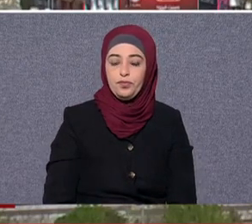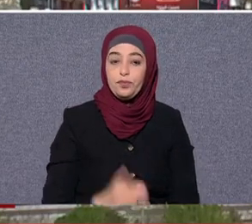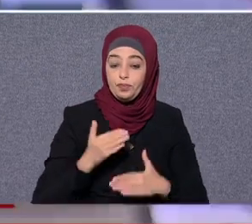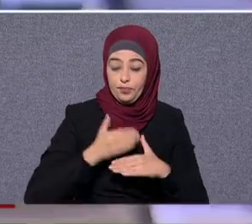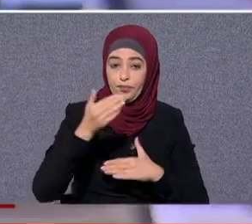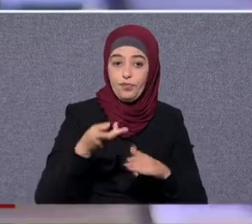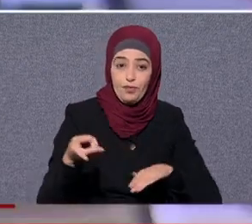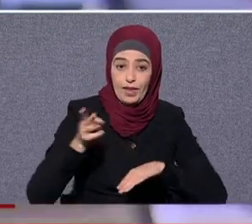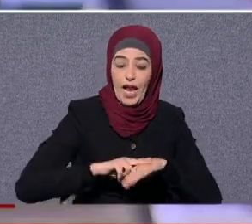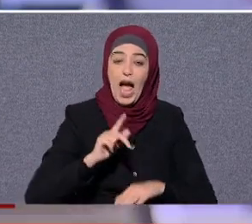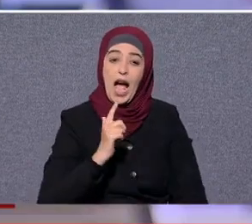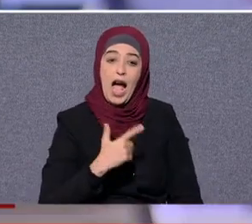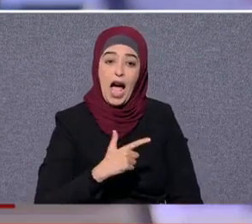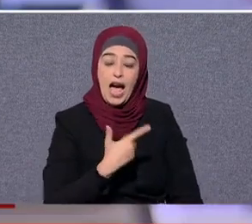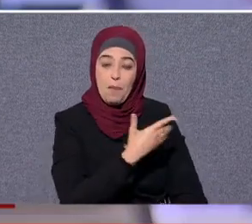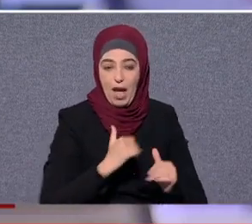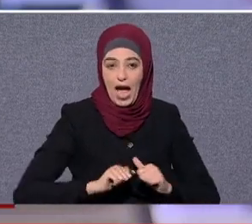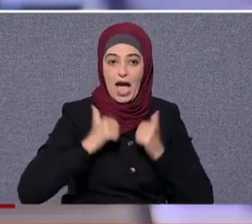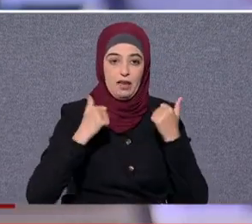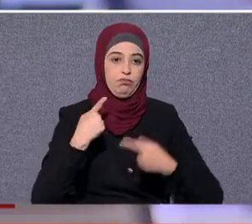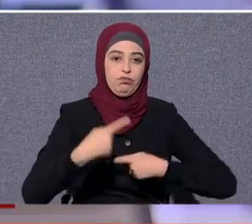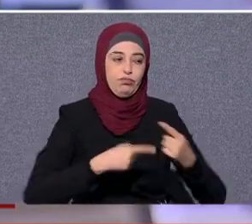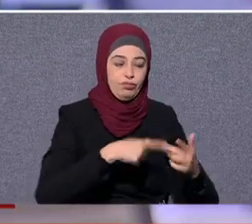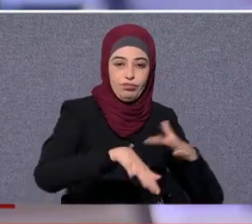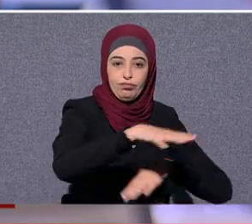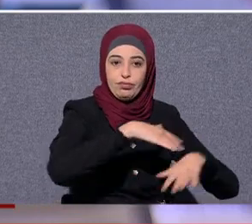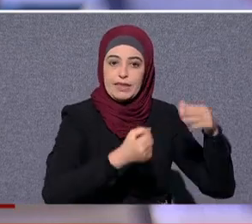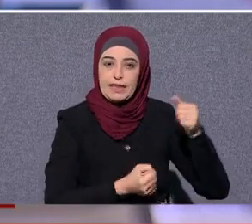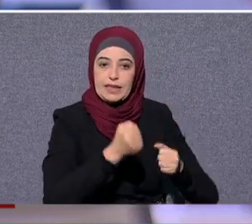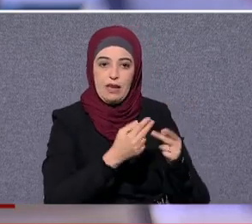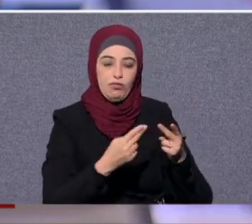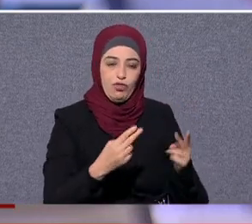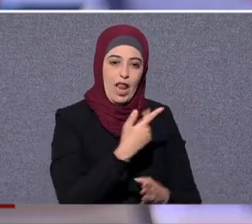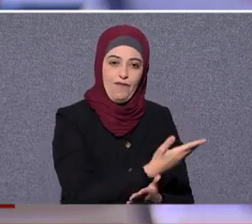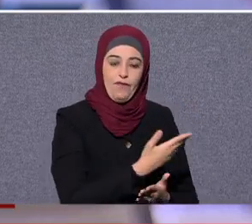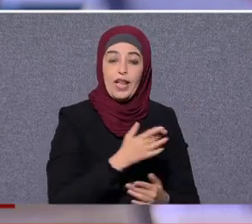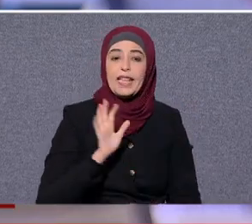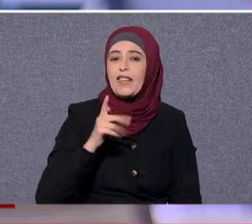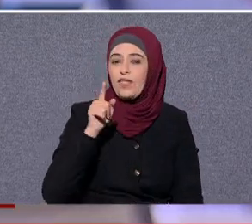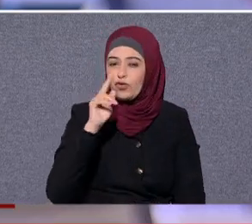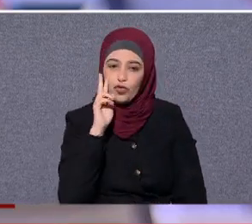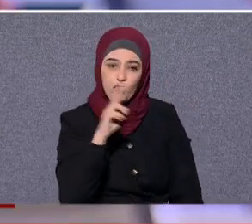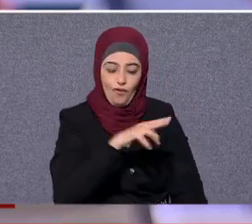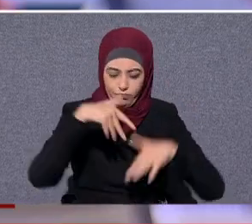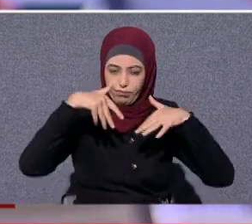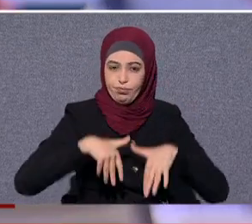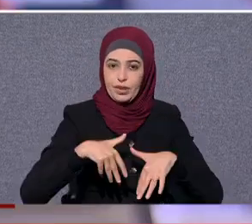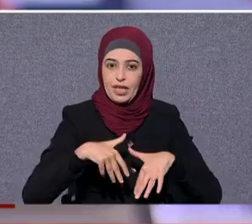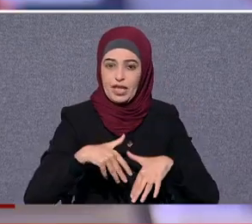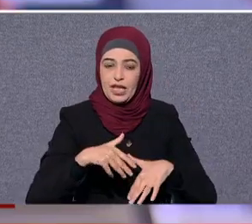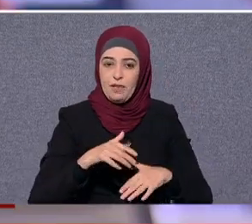إعادة الحياة للعقبة بشكل تدريجي، يعني كإجراء احترازي، هل هنالك